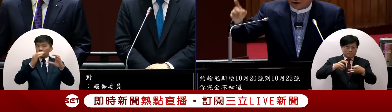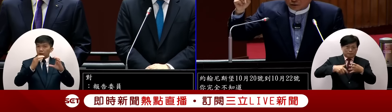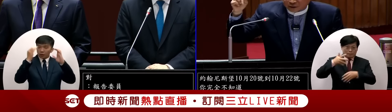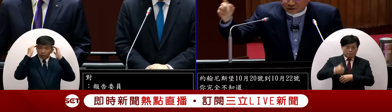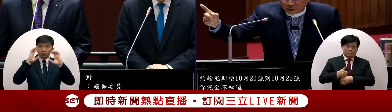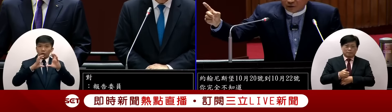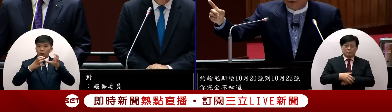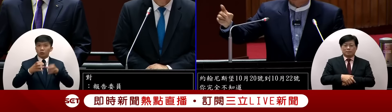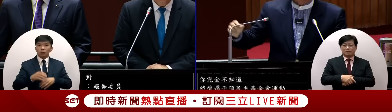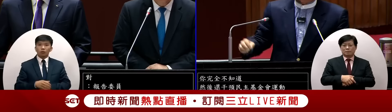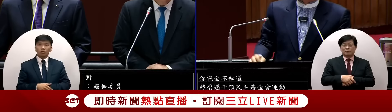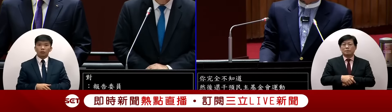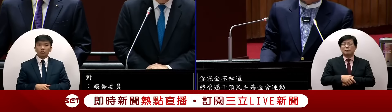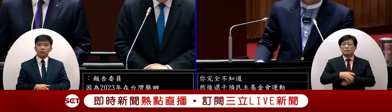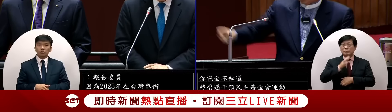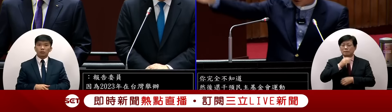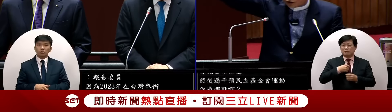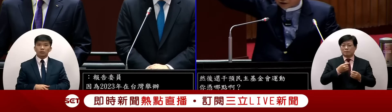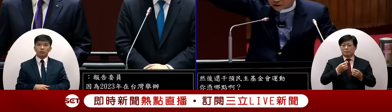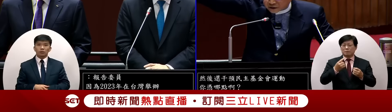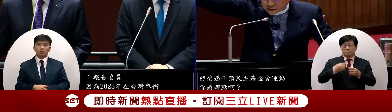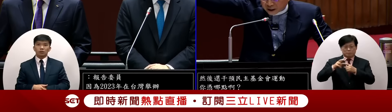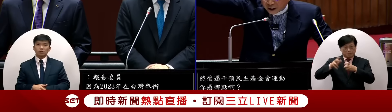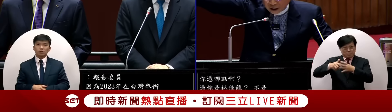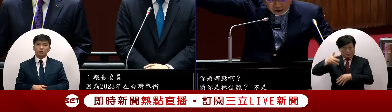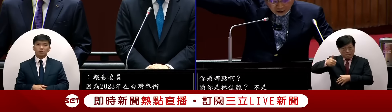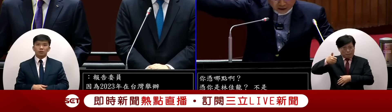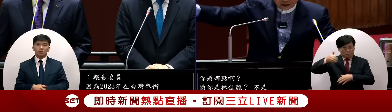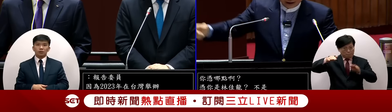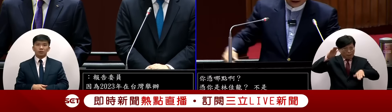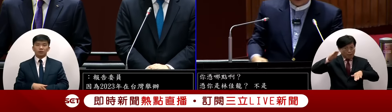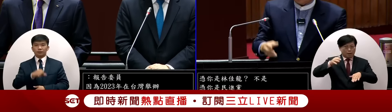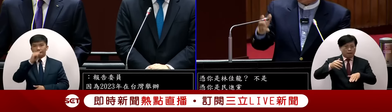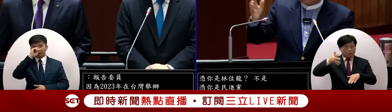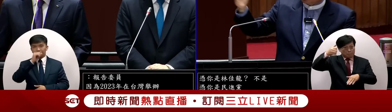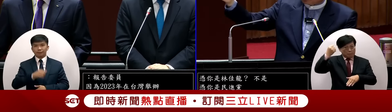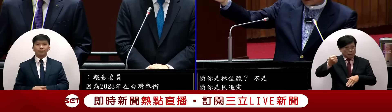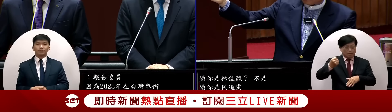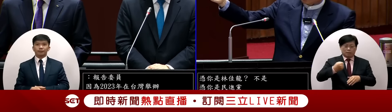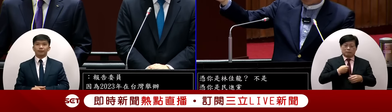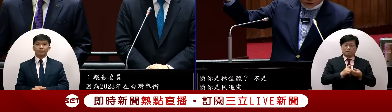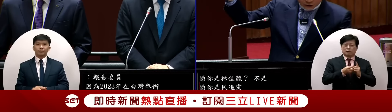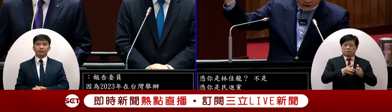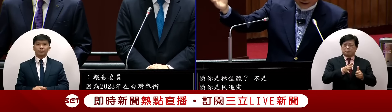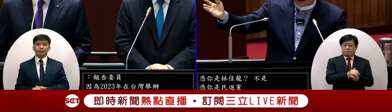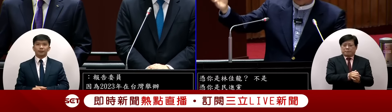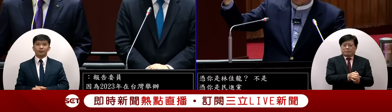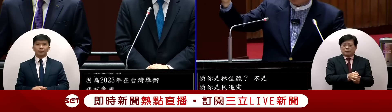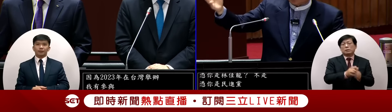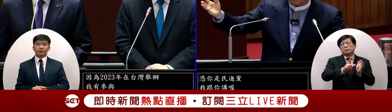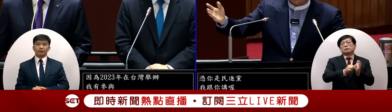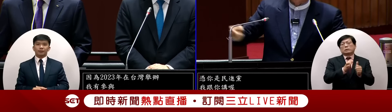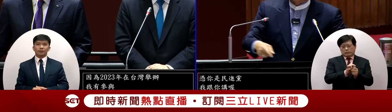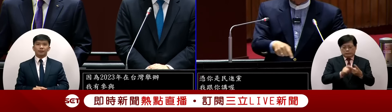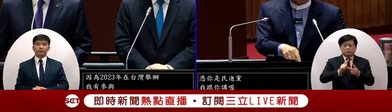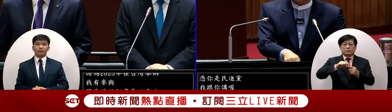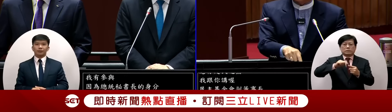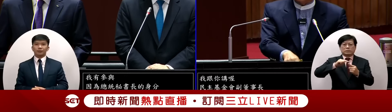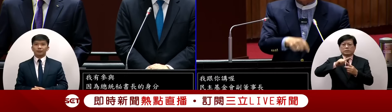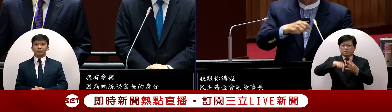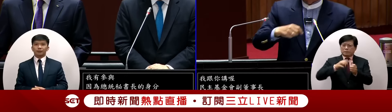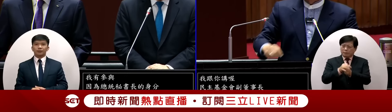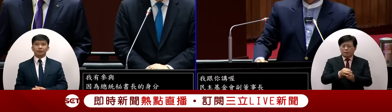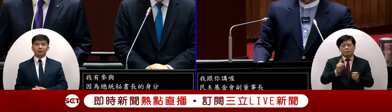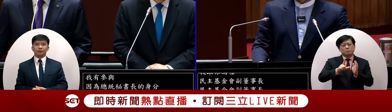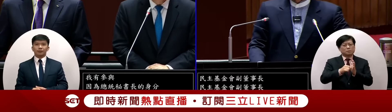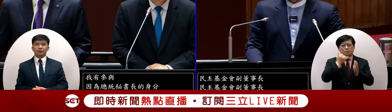事长是小于民主基金会董事长，董事长去的家，你们就一路卡，时间也卡，人选也卡，你什么时候可以